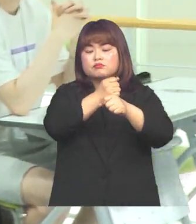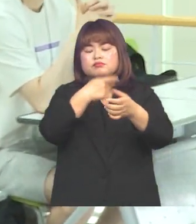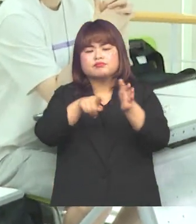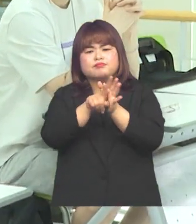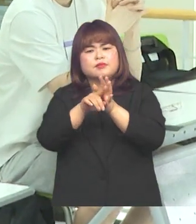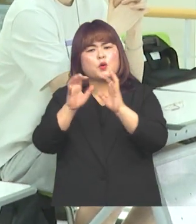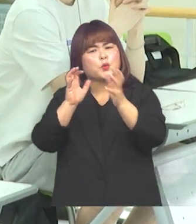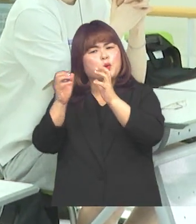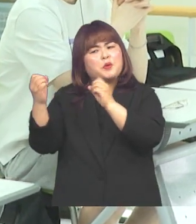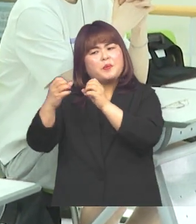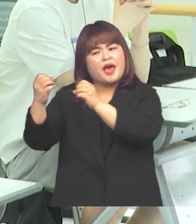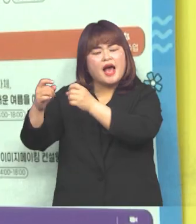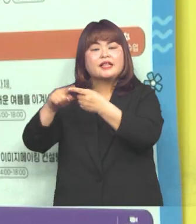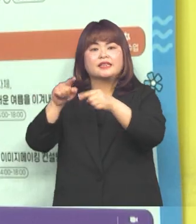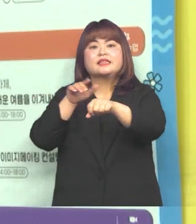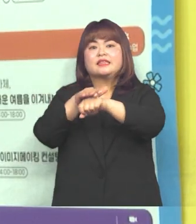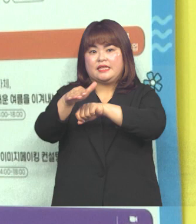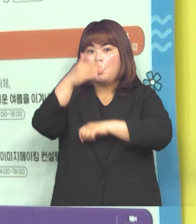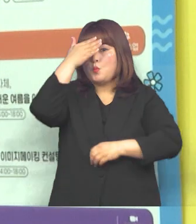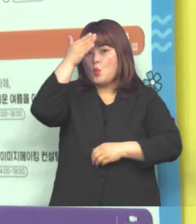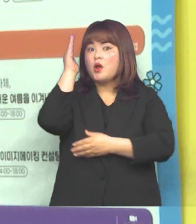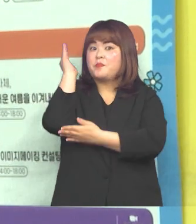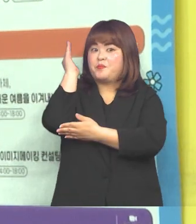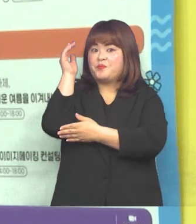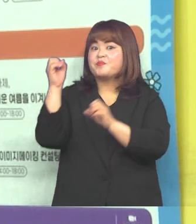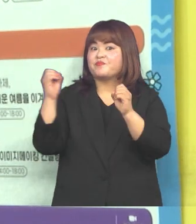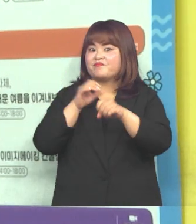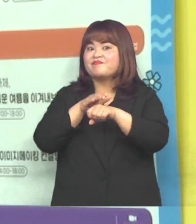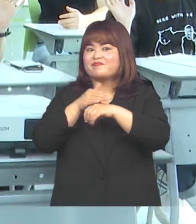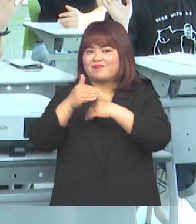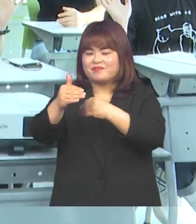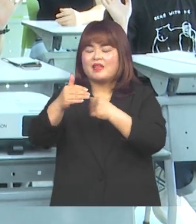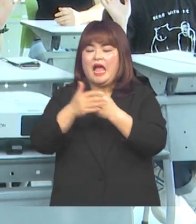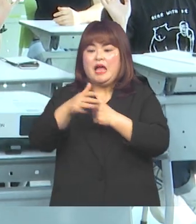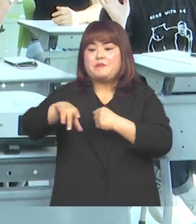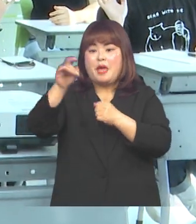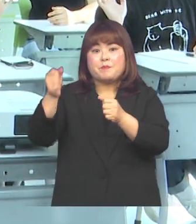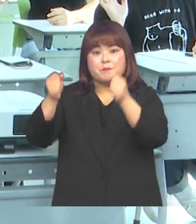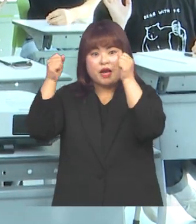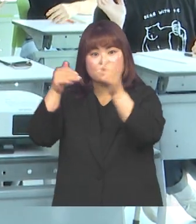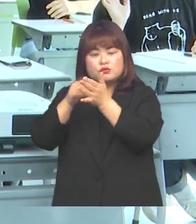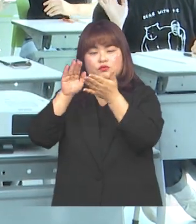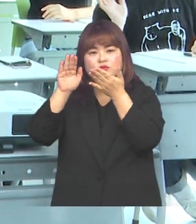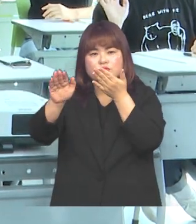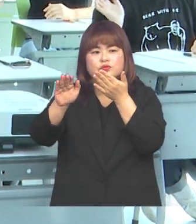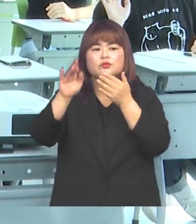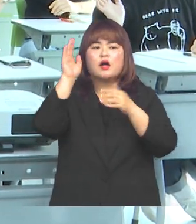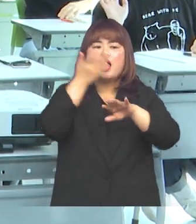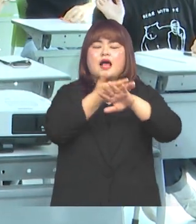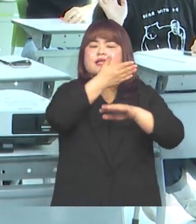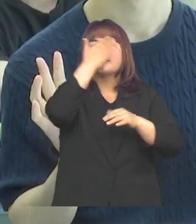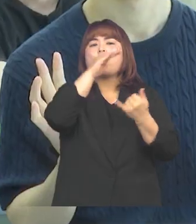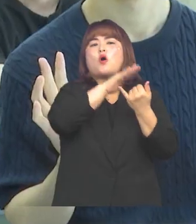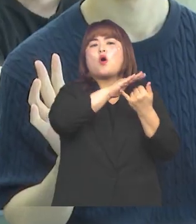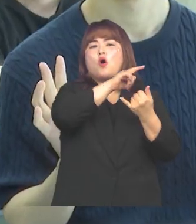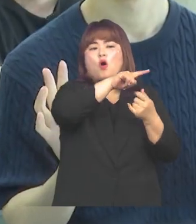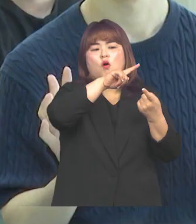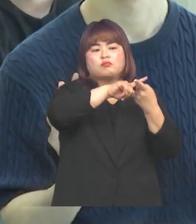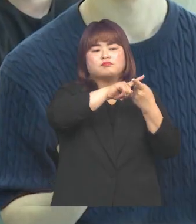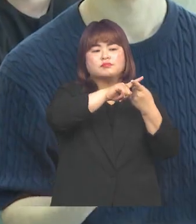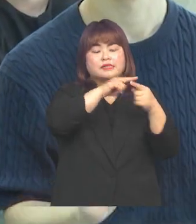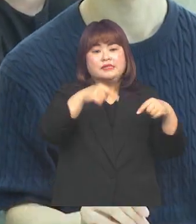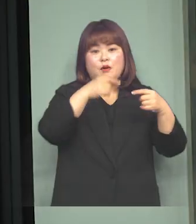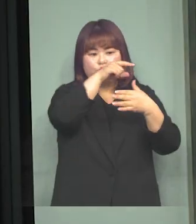위해 토크 콘서트 형태로 진행되는 무료 교육 과정입니다. 시는 아카데미 수료자에게는 향후 용인 청년랩 창업